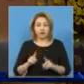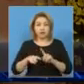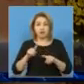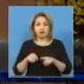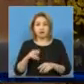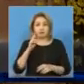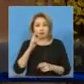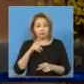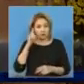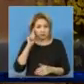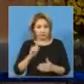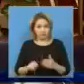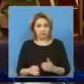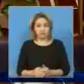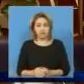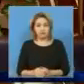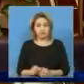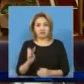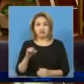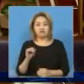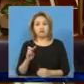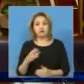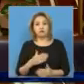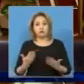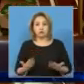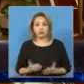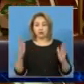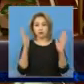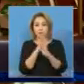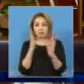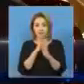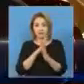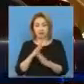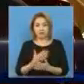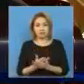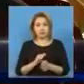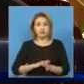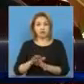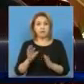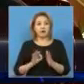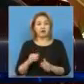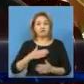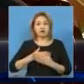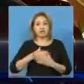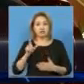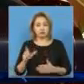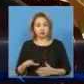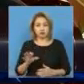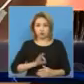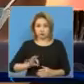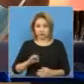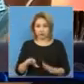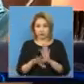екеніне еш күмәнім болмады. Евгений Лазарчук өңірдің экологиялық мәселелерін билікке жеткізіп жүрген волонтер, облыстық